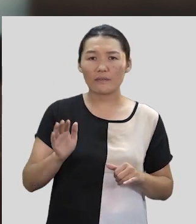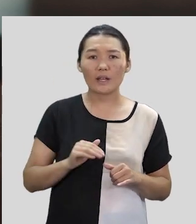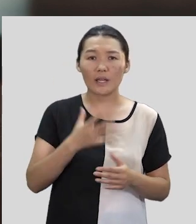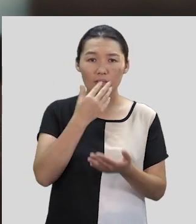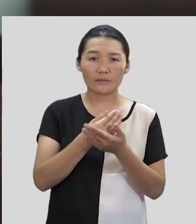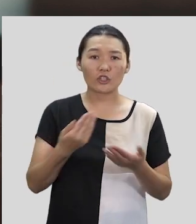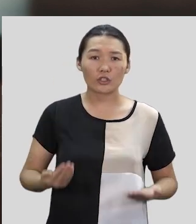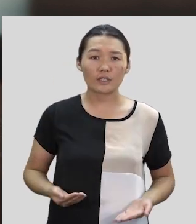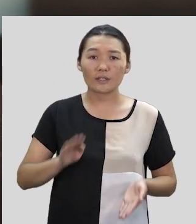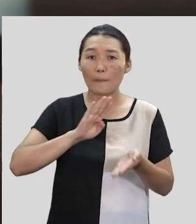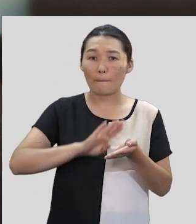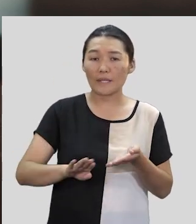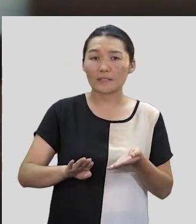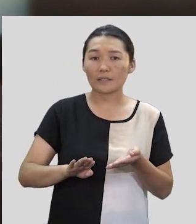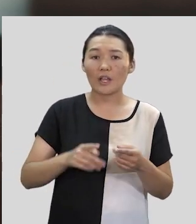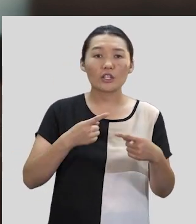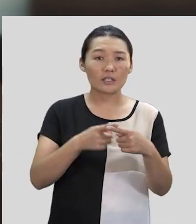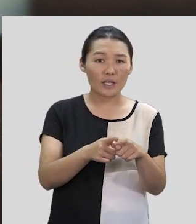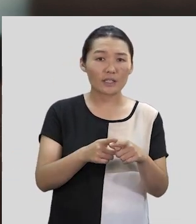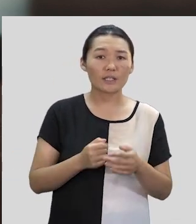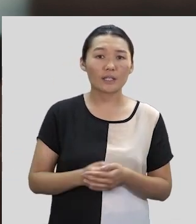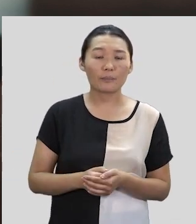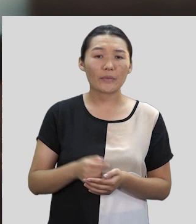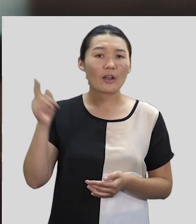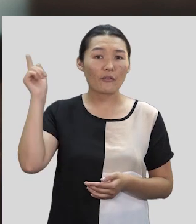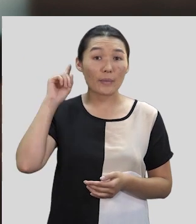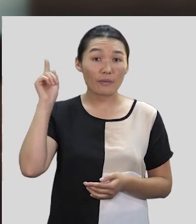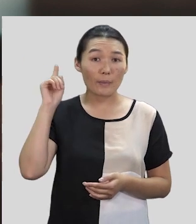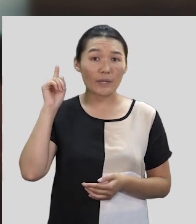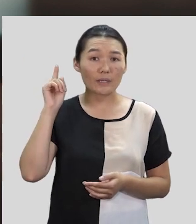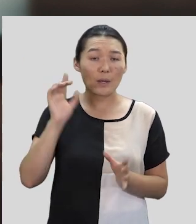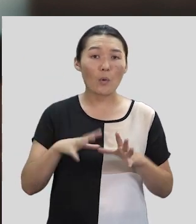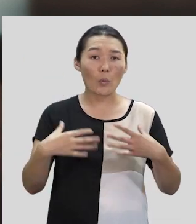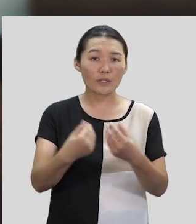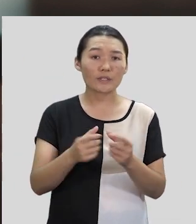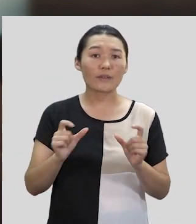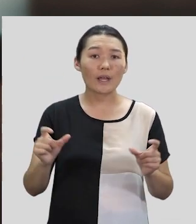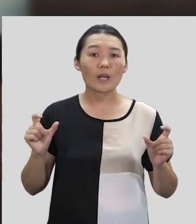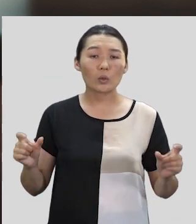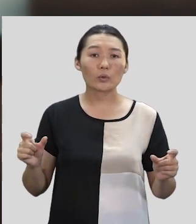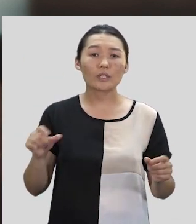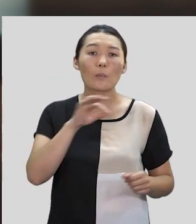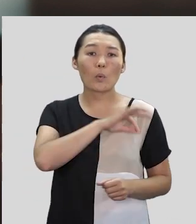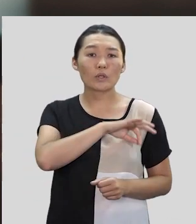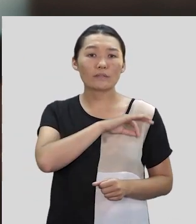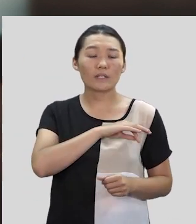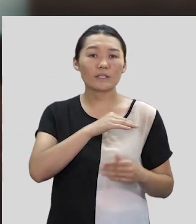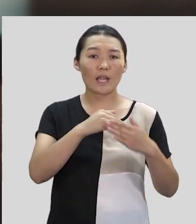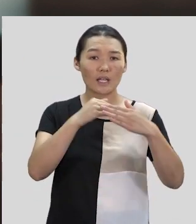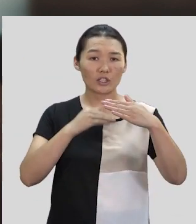достижений техники а вот в первобытном обществе люди пользовались низшими